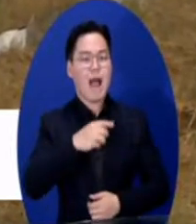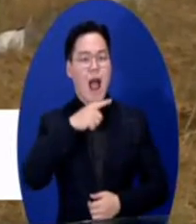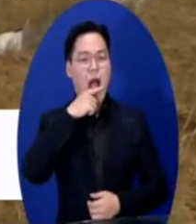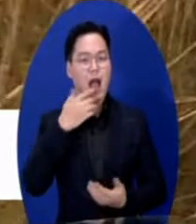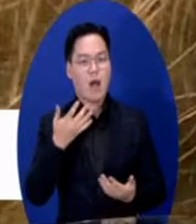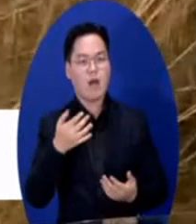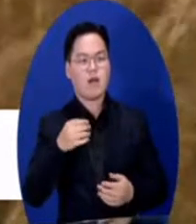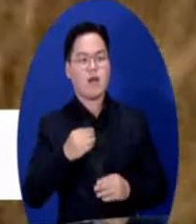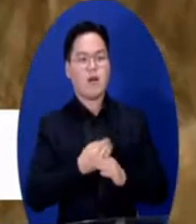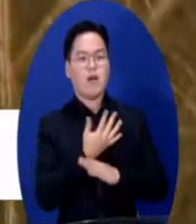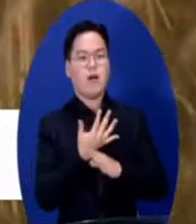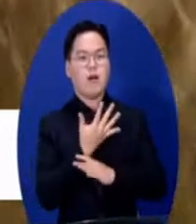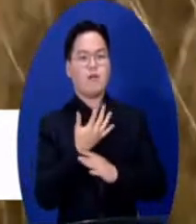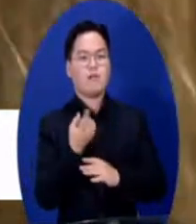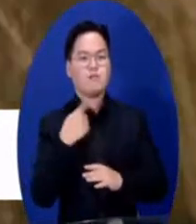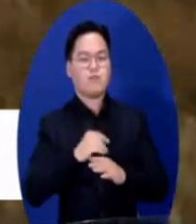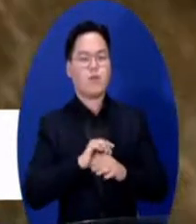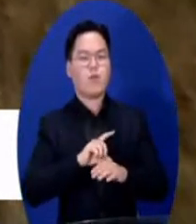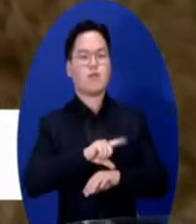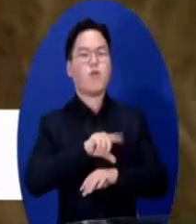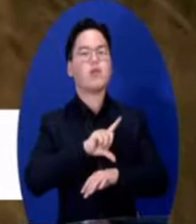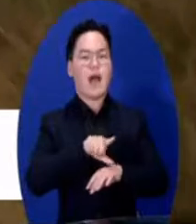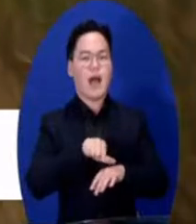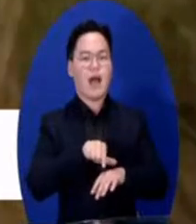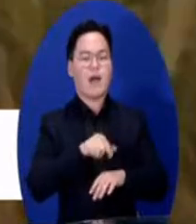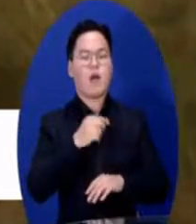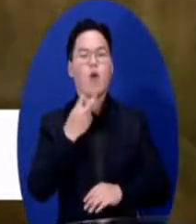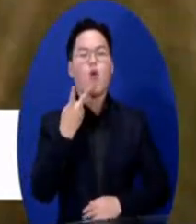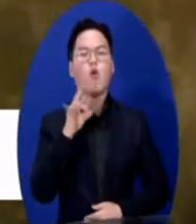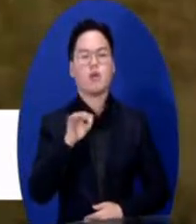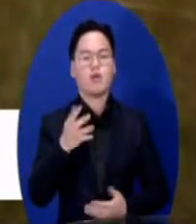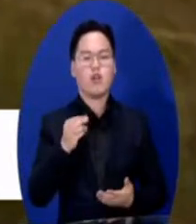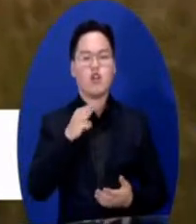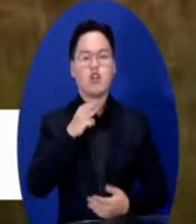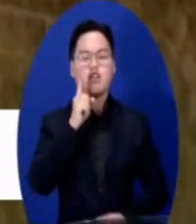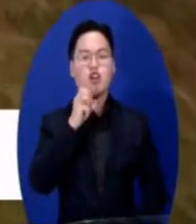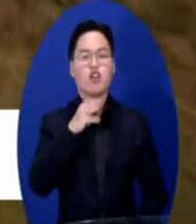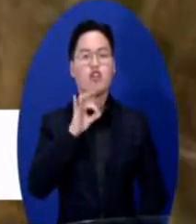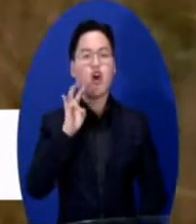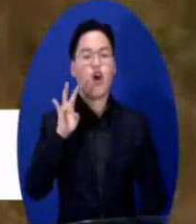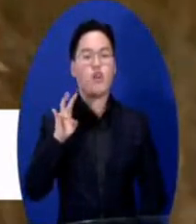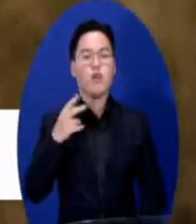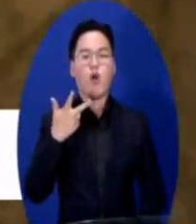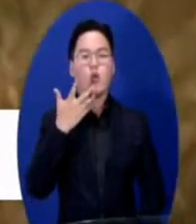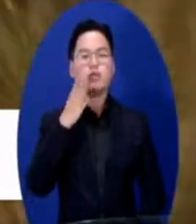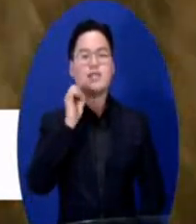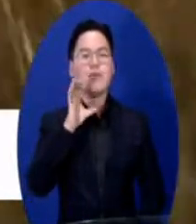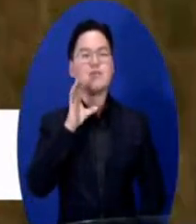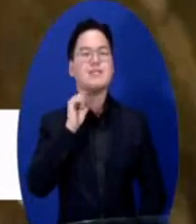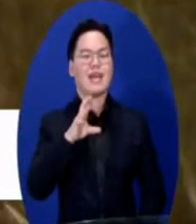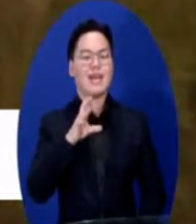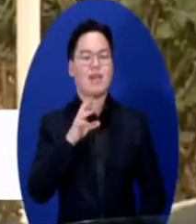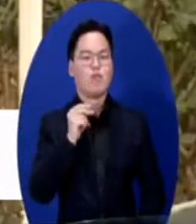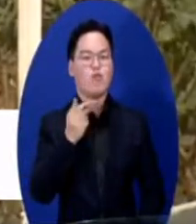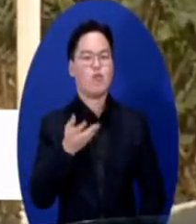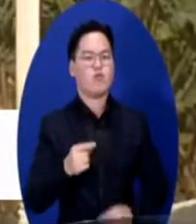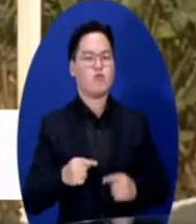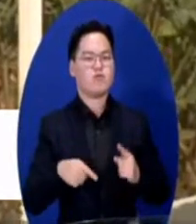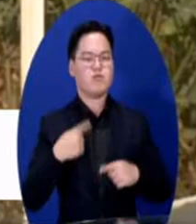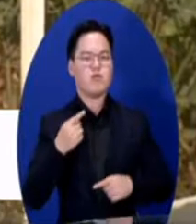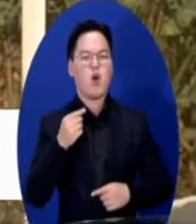нөхөн сэргээхэд цаг хугацаа шаардхаас гадна зарим нэг ургамлын үр 1 тонн нь 35 сая хүртэл төгрөгийн үнэтэй байдаг нь хүндрэл